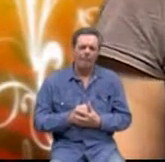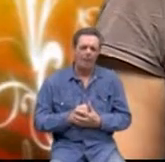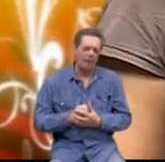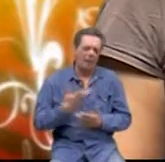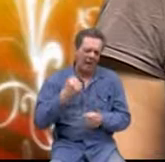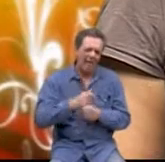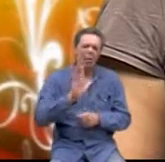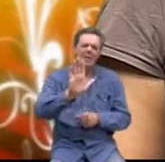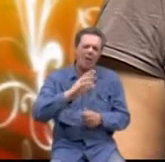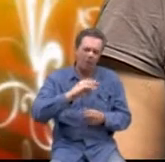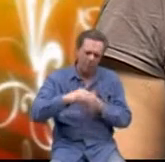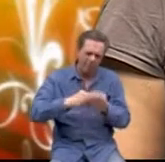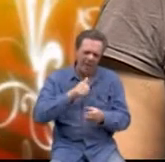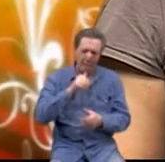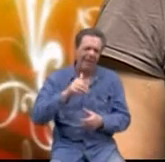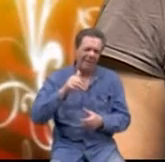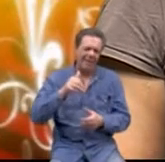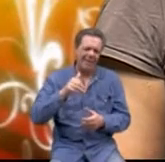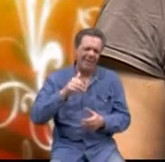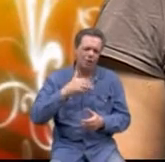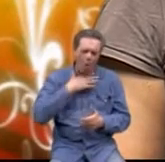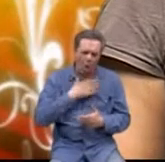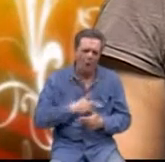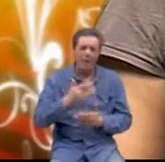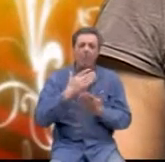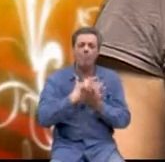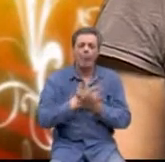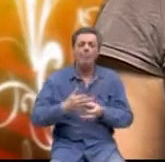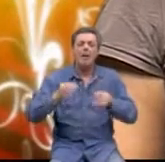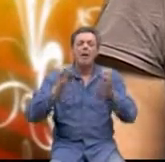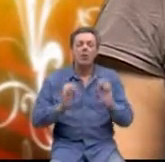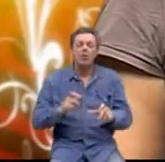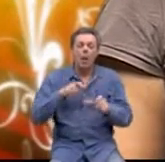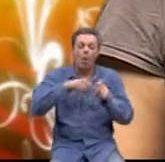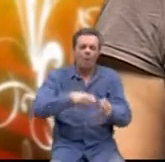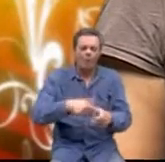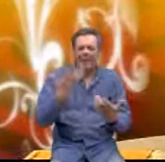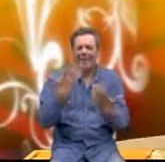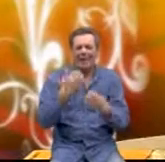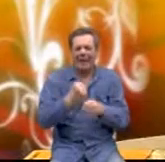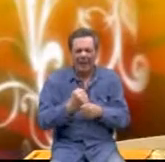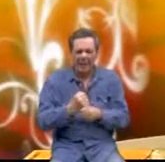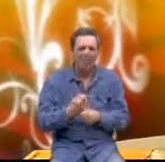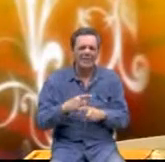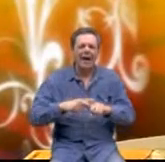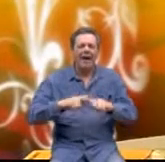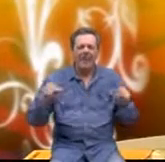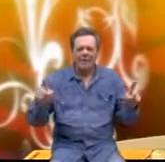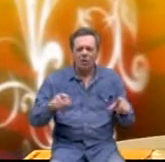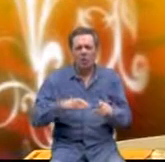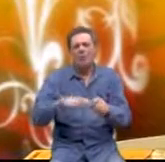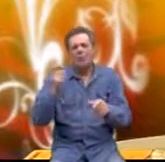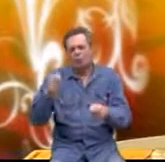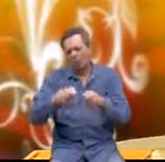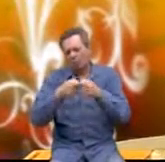njihovim obiteljima, školama, centrima za socijalnu skrb, i tu je još program socijalno uključivanje gdje radimo s različitim isključenim